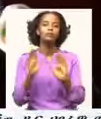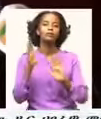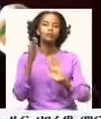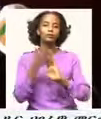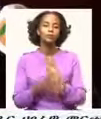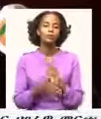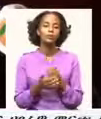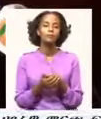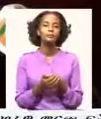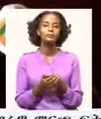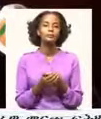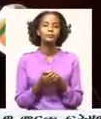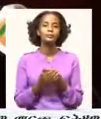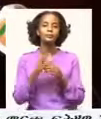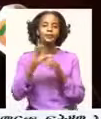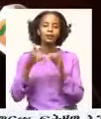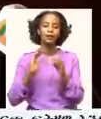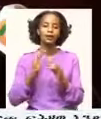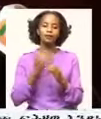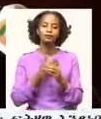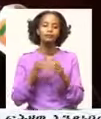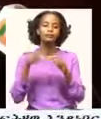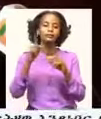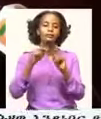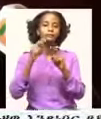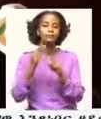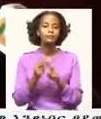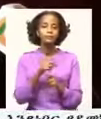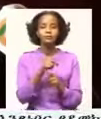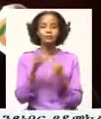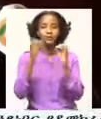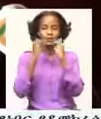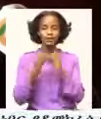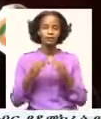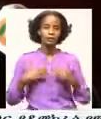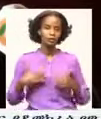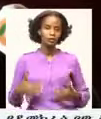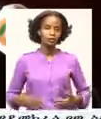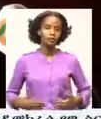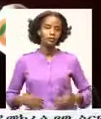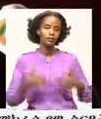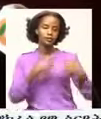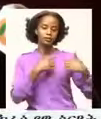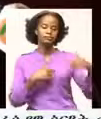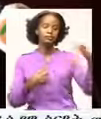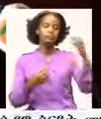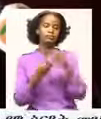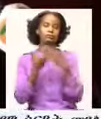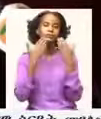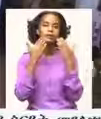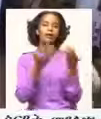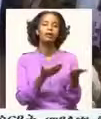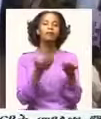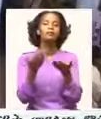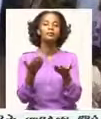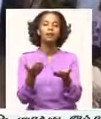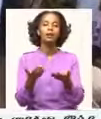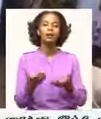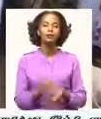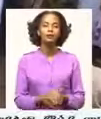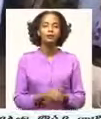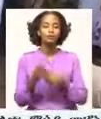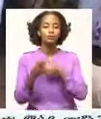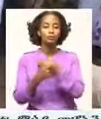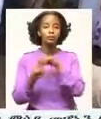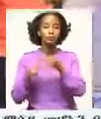ፈጽመዋል። በክልላችን ህዝቦች ስም ለእነዚህ የጸጥታ አካላት ከልብ የመነጨ ምስጋና ላቀርብ ፈልጋለሁ።